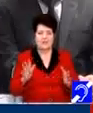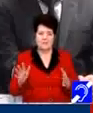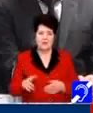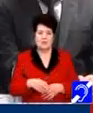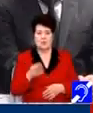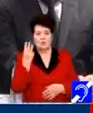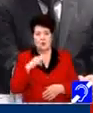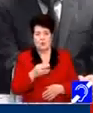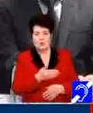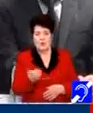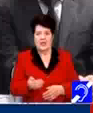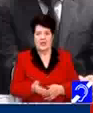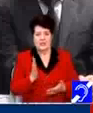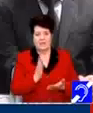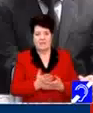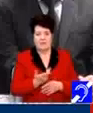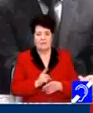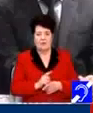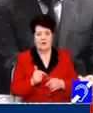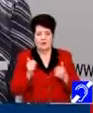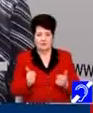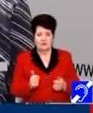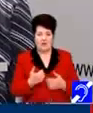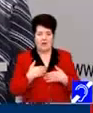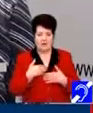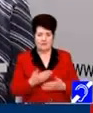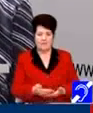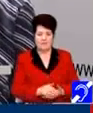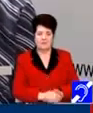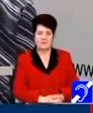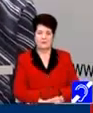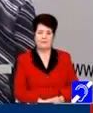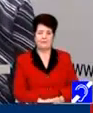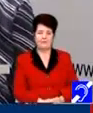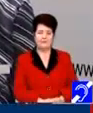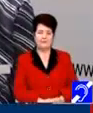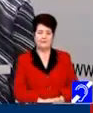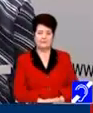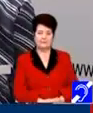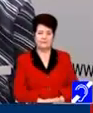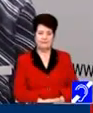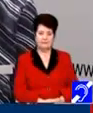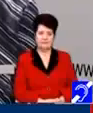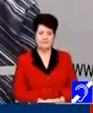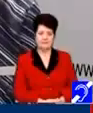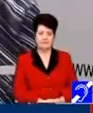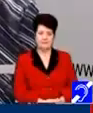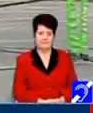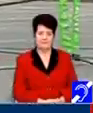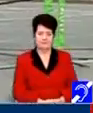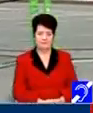din ei devin practicanți, fac sport activ. Увеличилось количество конкурсов среди маленьких